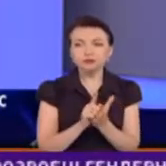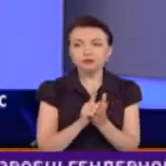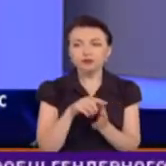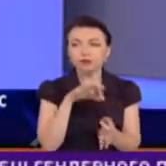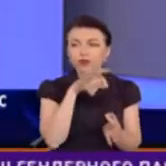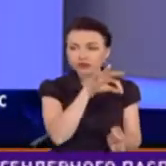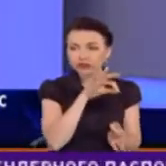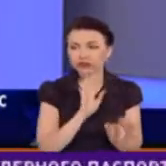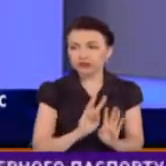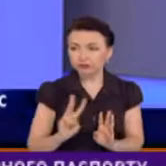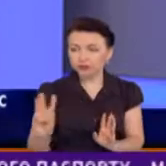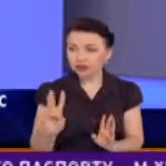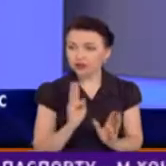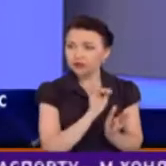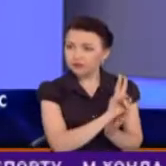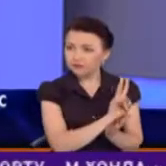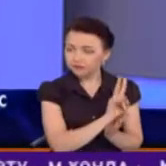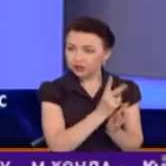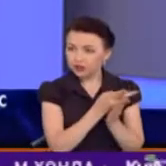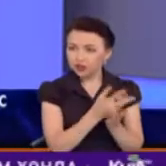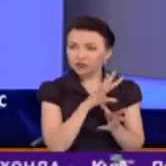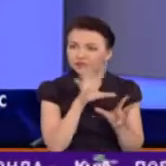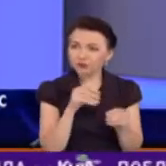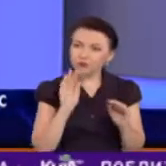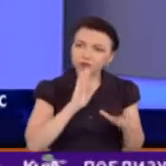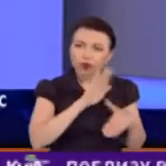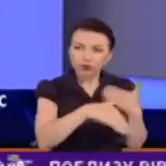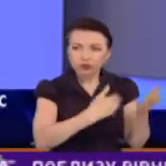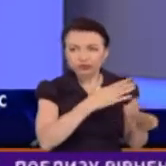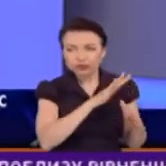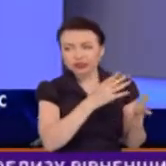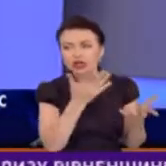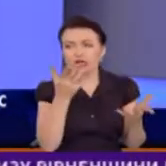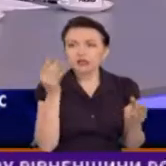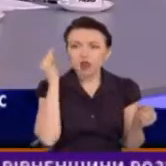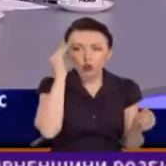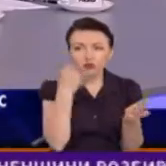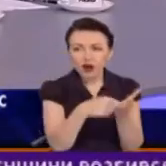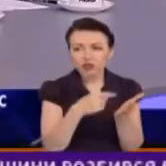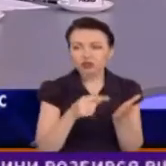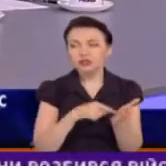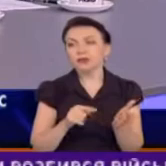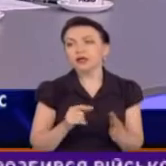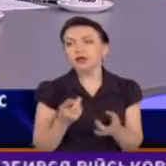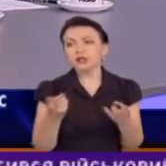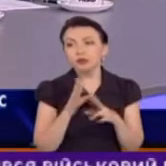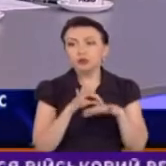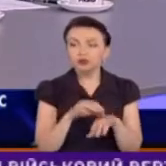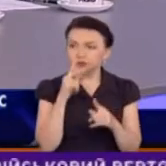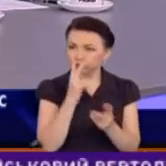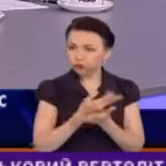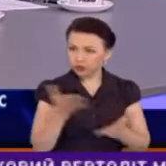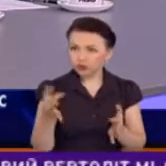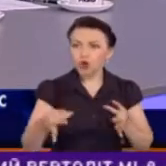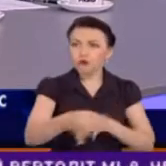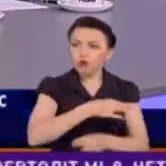провисіти на сайті регулятора місяць. Всі повинні надати пропозиції, зауваження. Після цього треба провести публічні